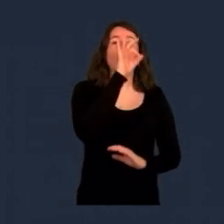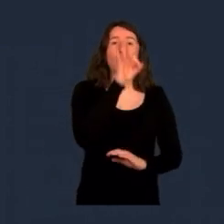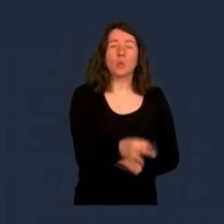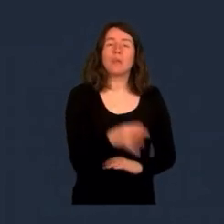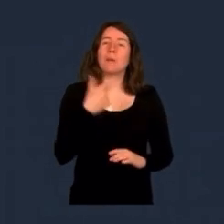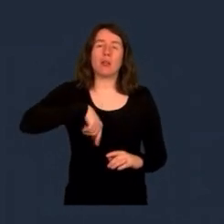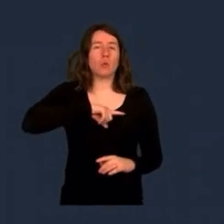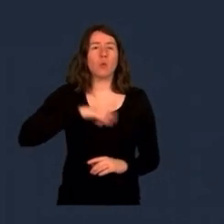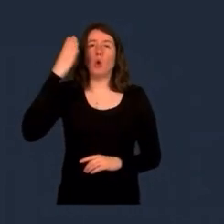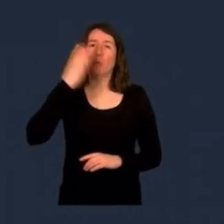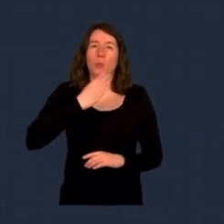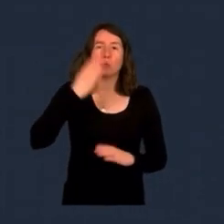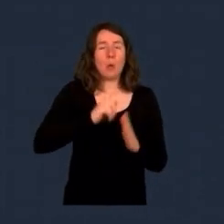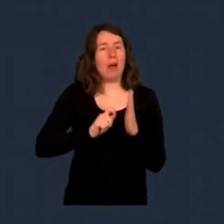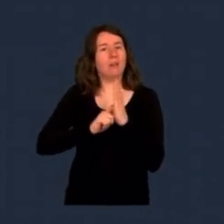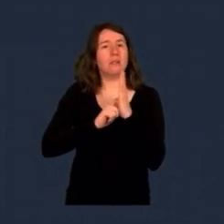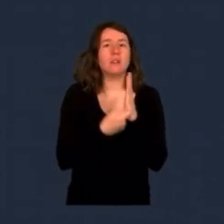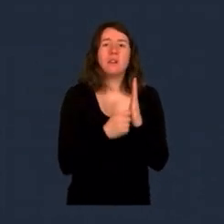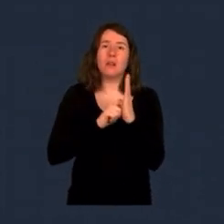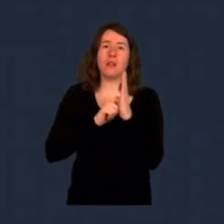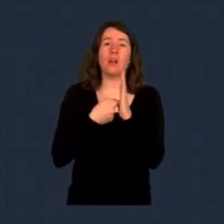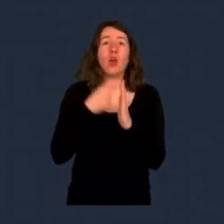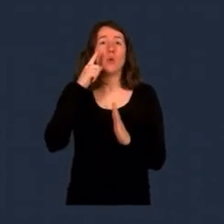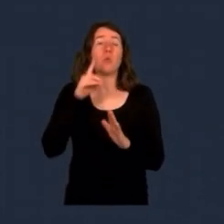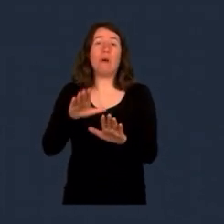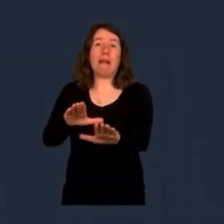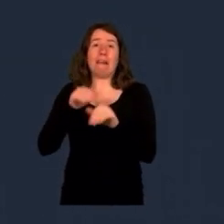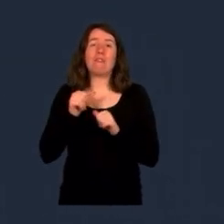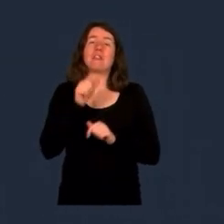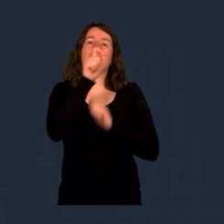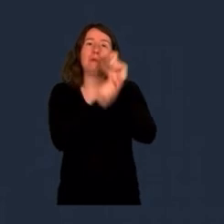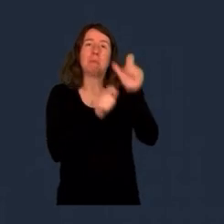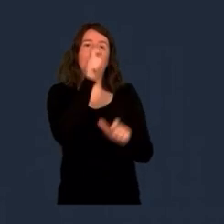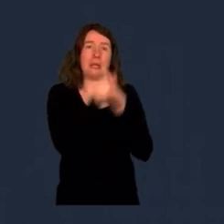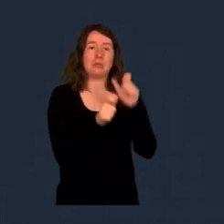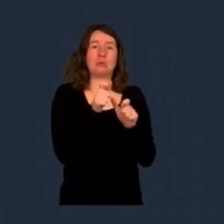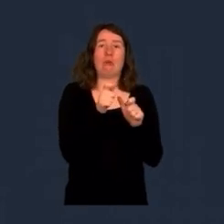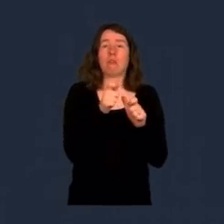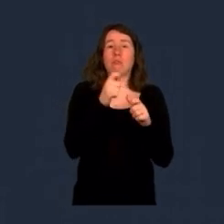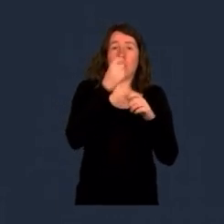complétant d'une stratégie de lutte contre la fuite des cerveaux en Auvergne-Rhône-Alpes. Je vous remercie.